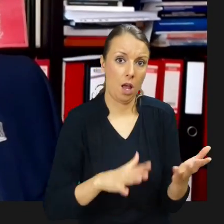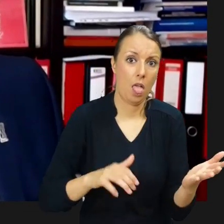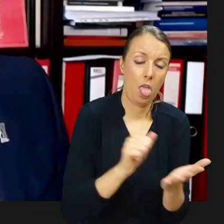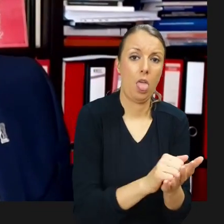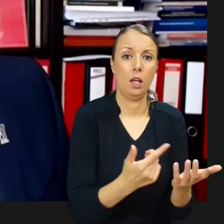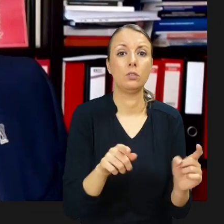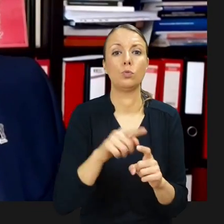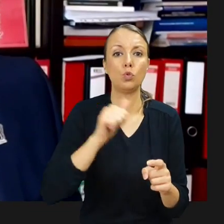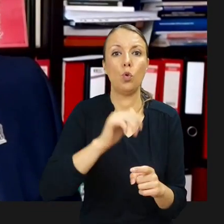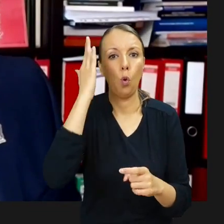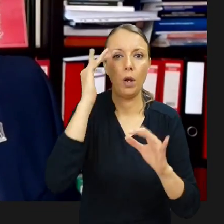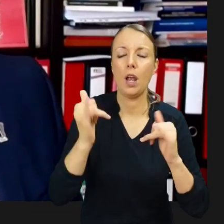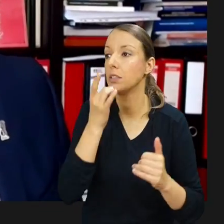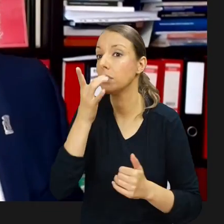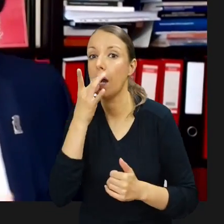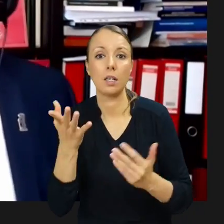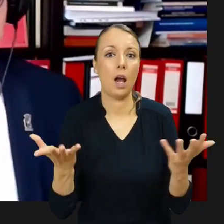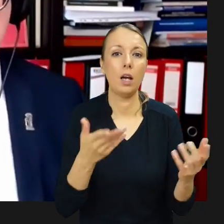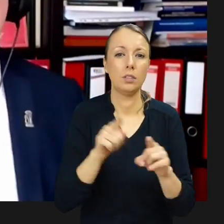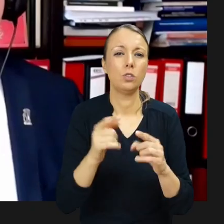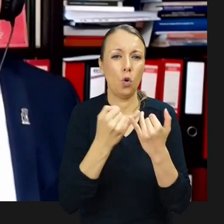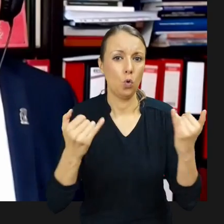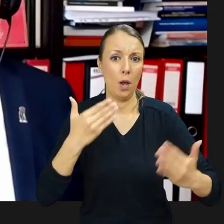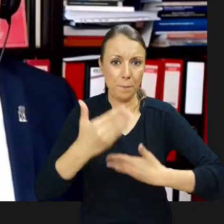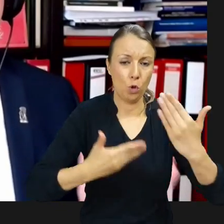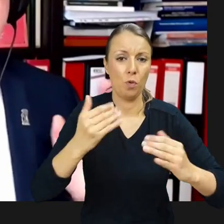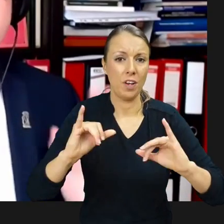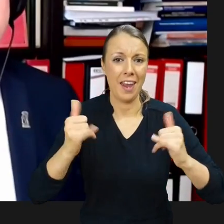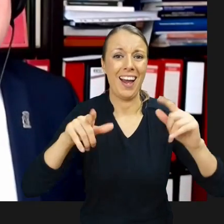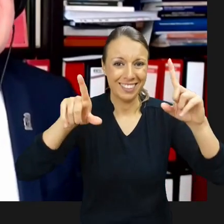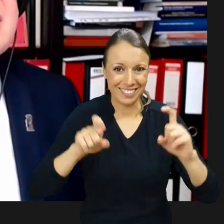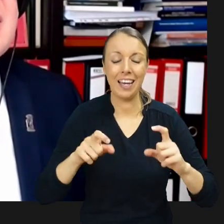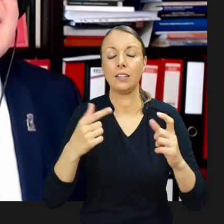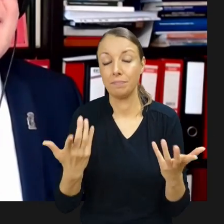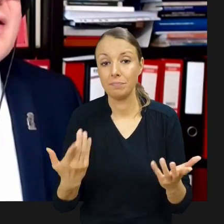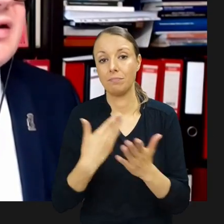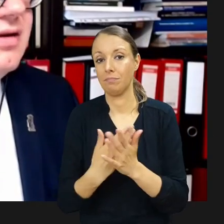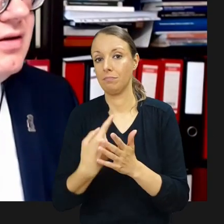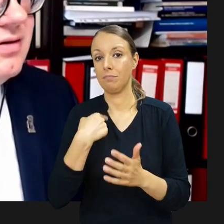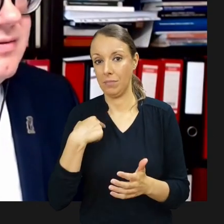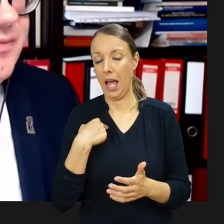trzeba będzie ewentualnie umieć wszczynać te postępowania, więc ja jestem za tym, że nawet kosztem nieraz